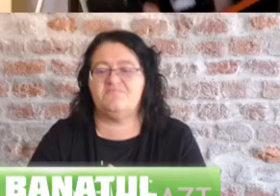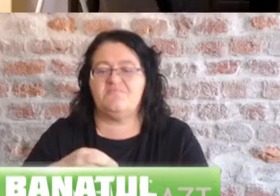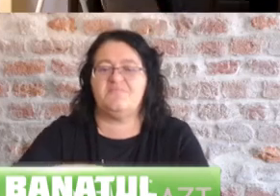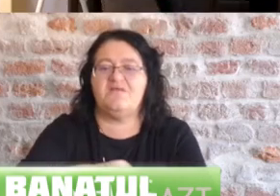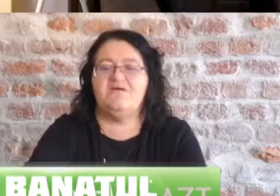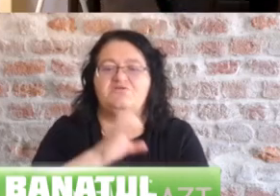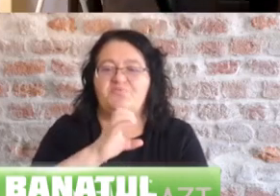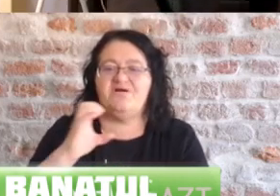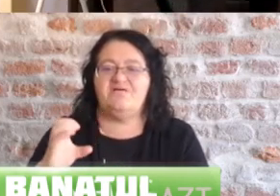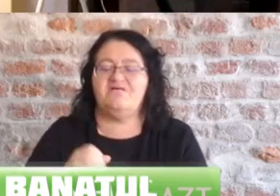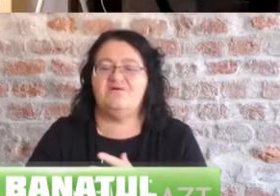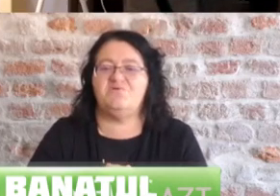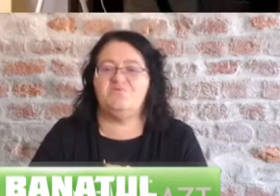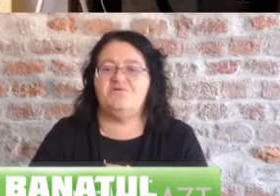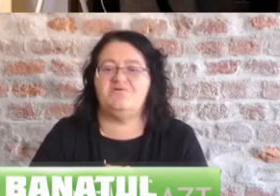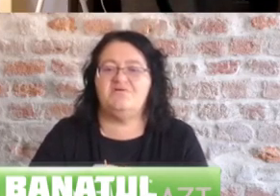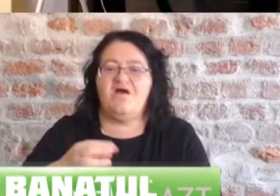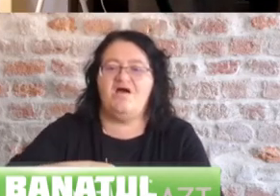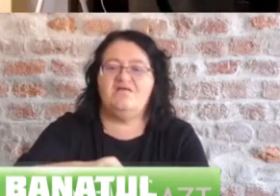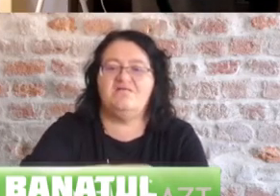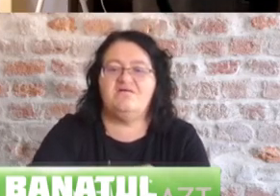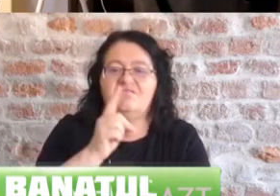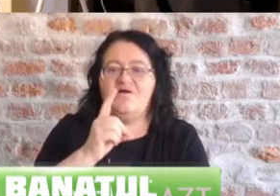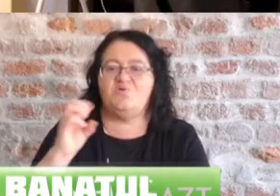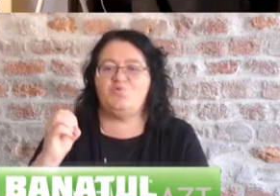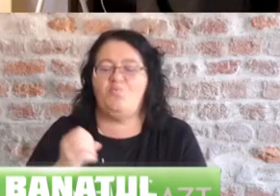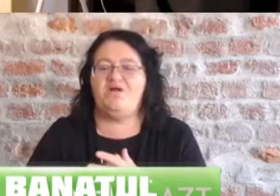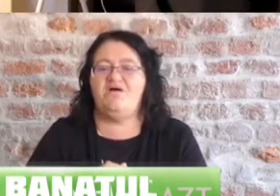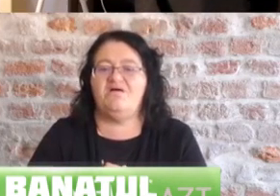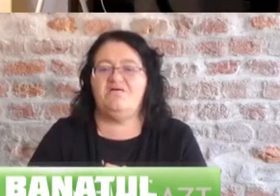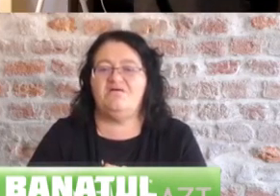arhitect Ciprian Cădariu, arhitect Dragoș Oprea,